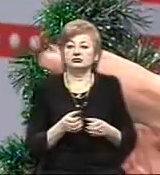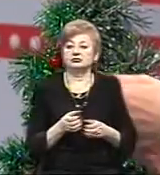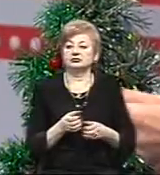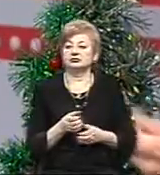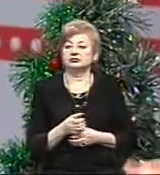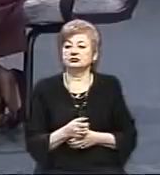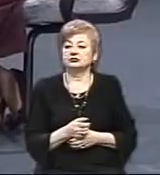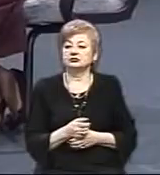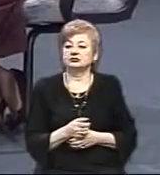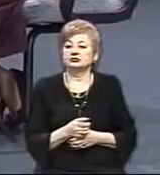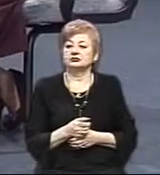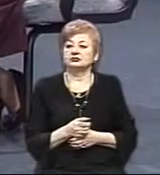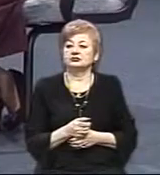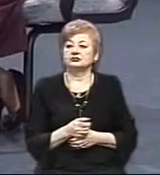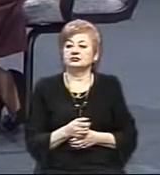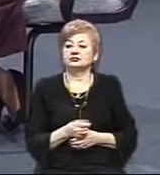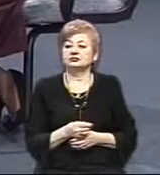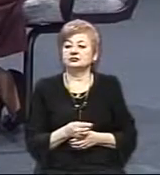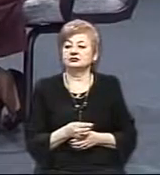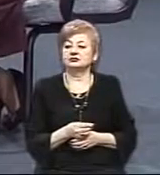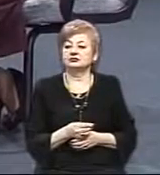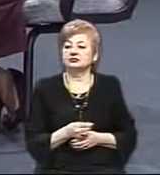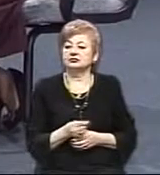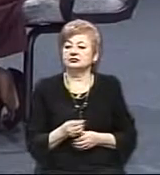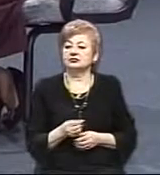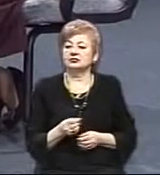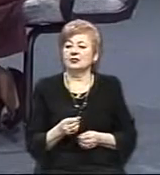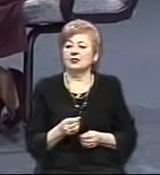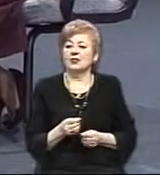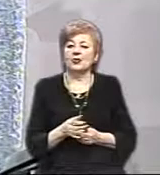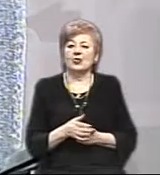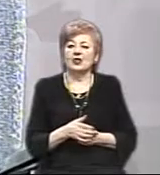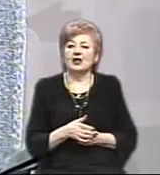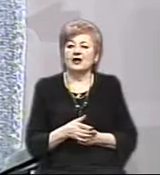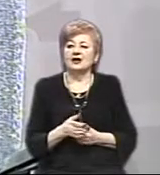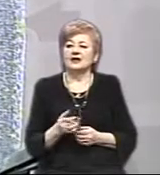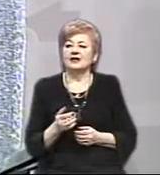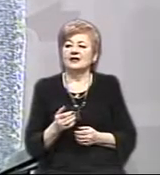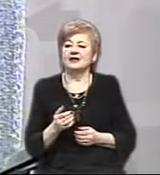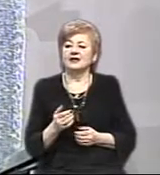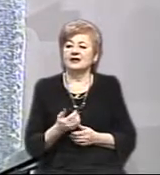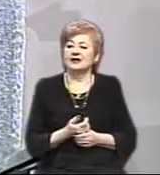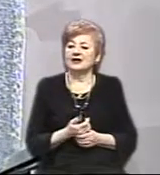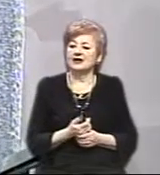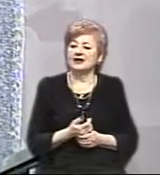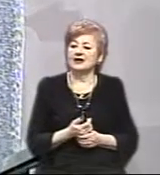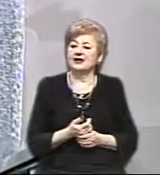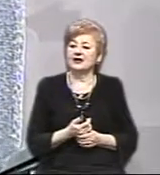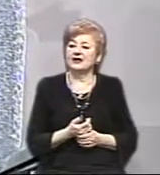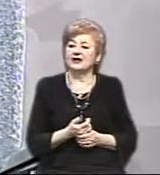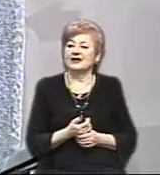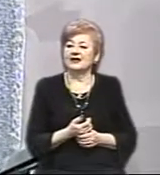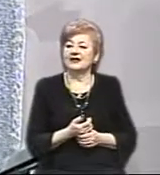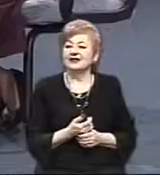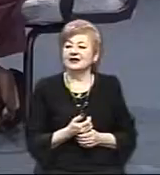Так, ворожимо, тягнись. Ну, я то хотіла ту попередню, ну все вже. Попередню? Так. Да. А ти Анастасія, ти прям себе